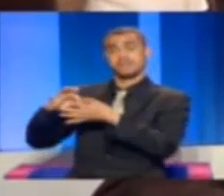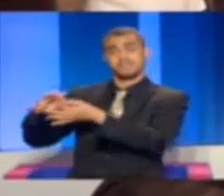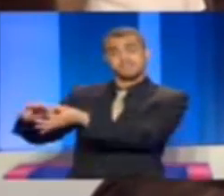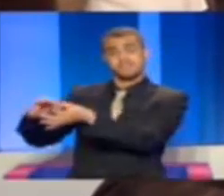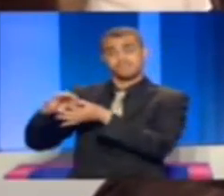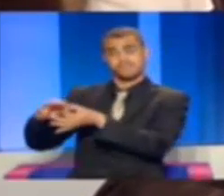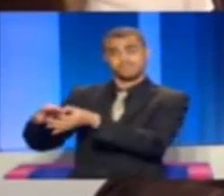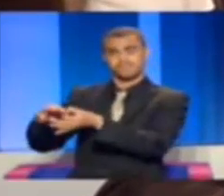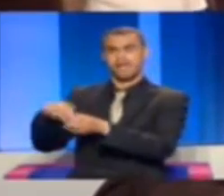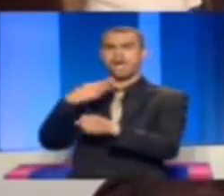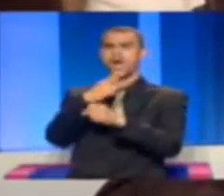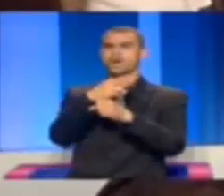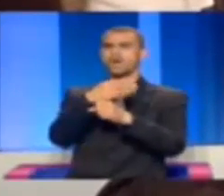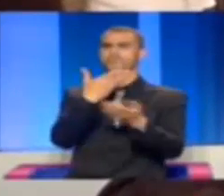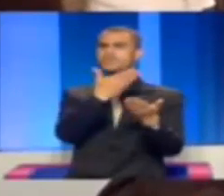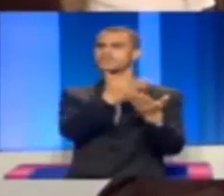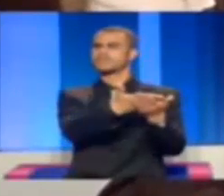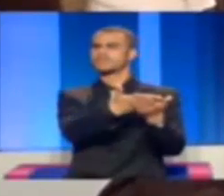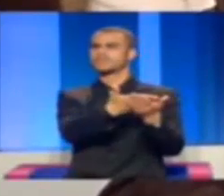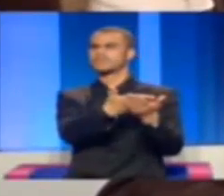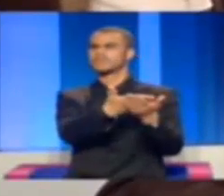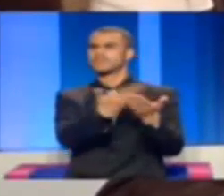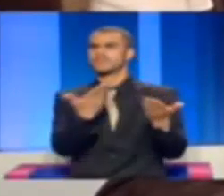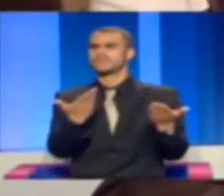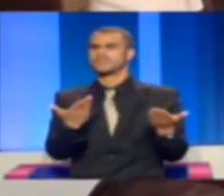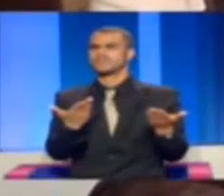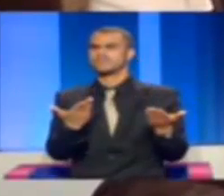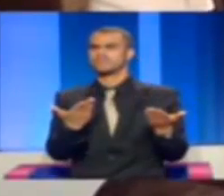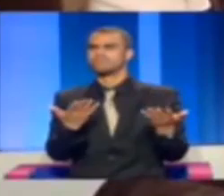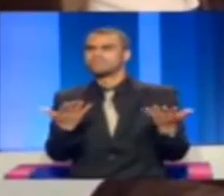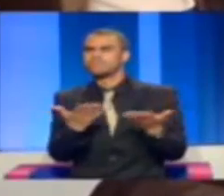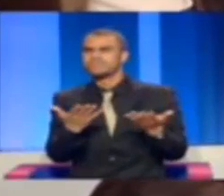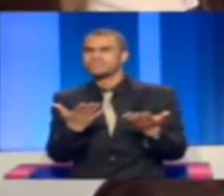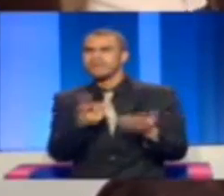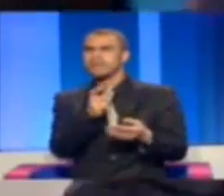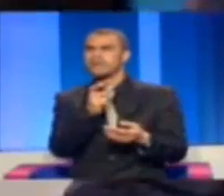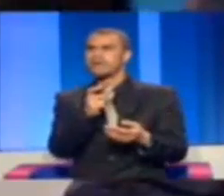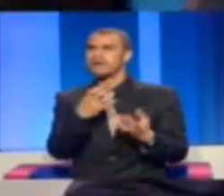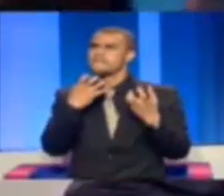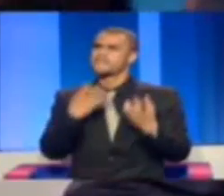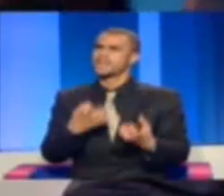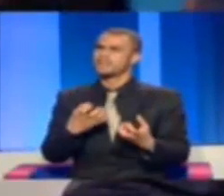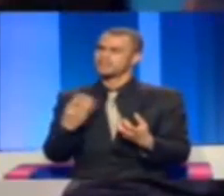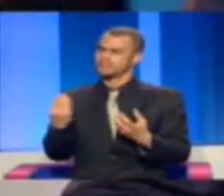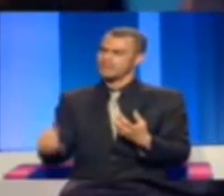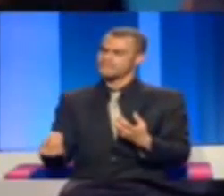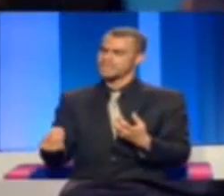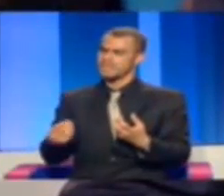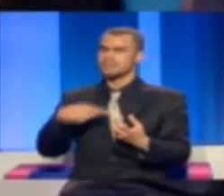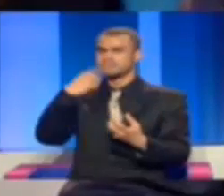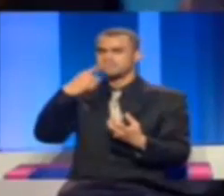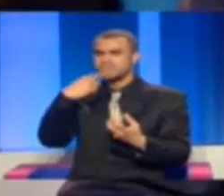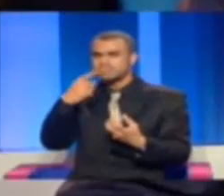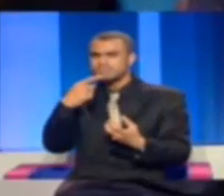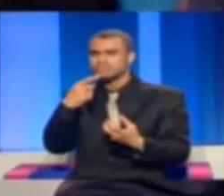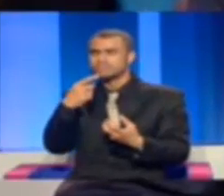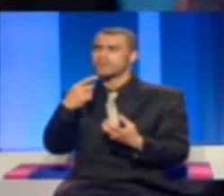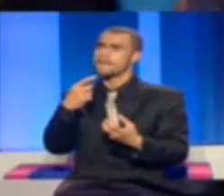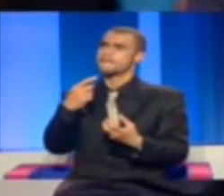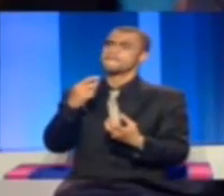باش تكونها. والروبورتاج اللي كيتكلم على كيفاش الاب هذا كيطلب ولده مثلا انه يتكلم كما